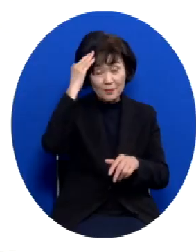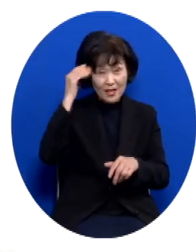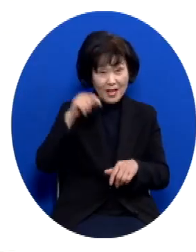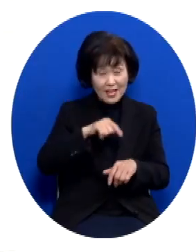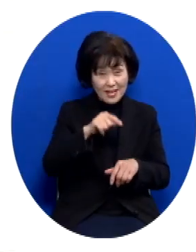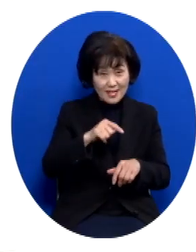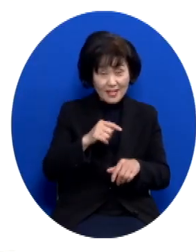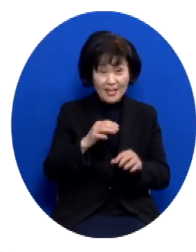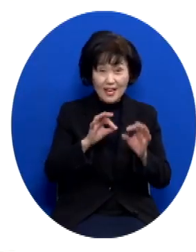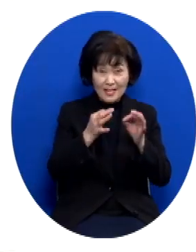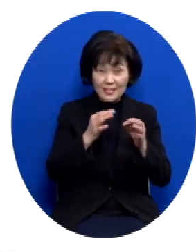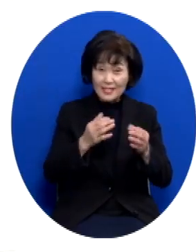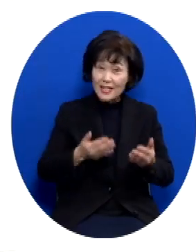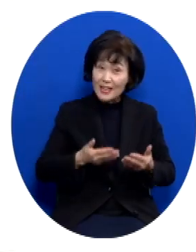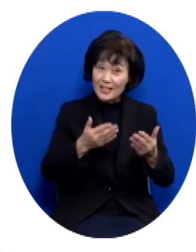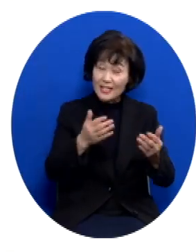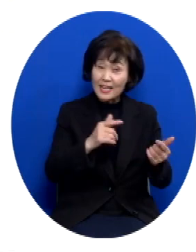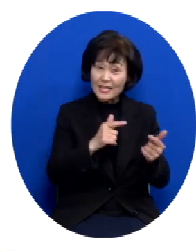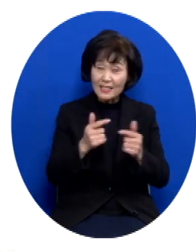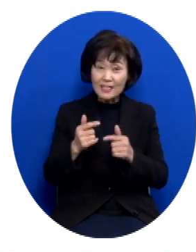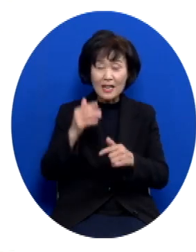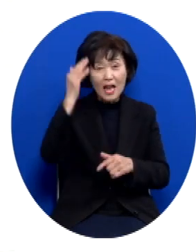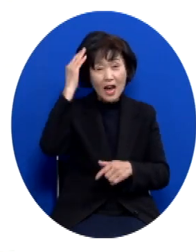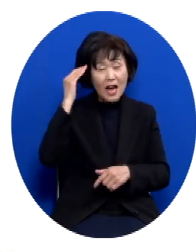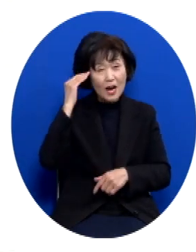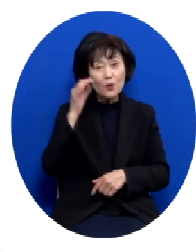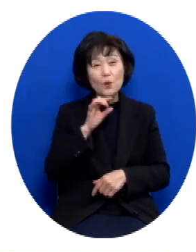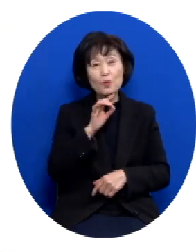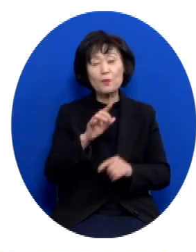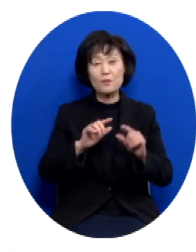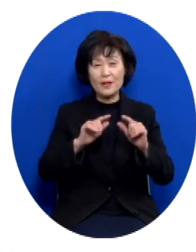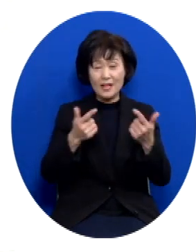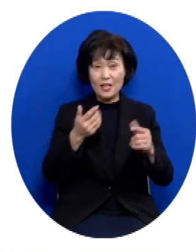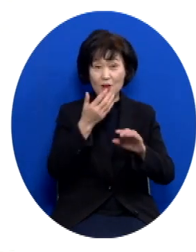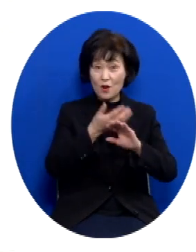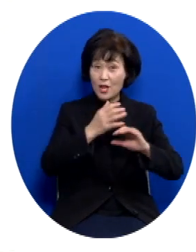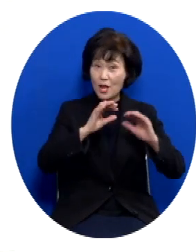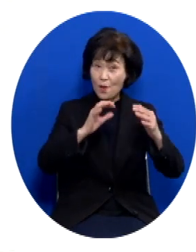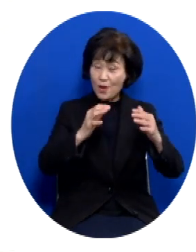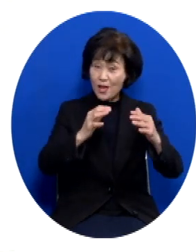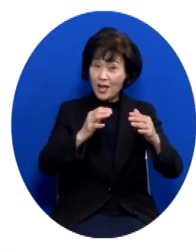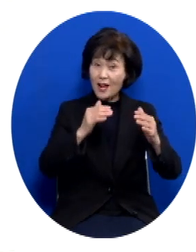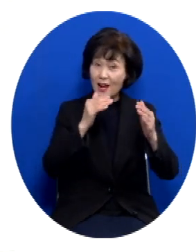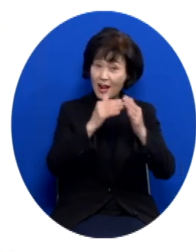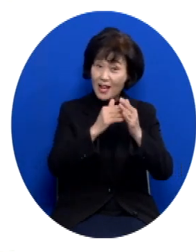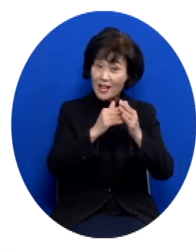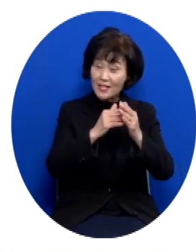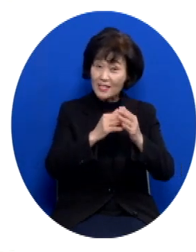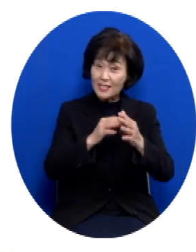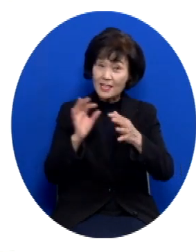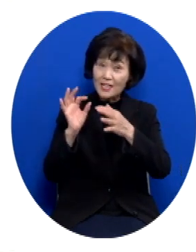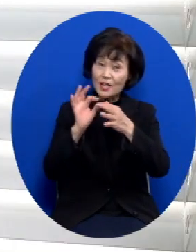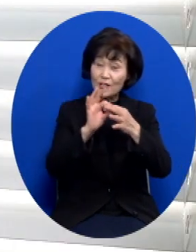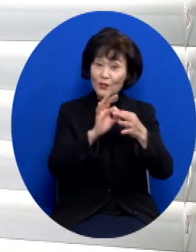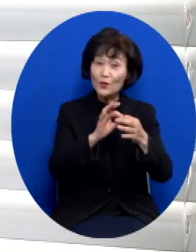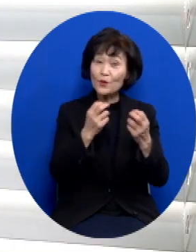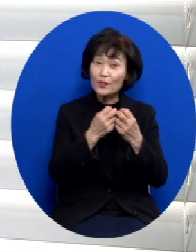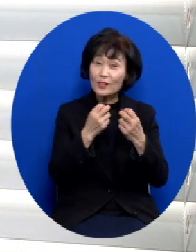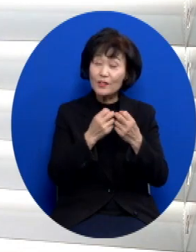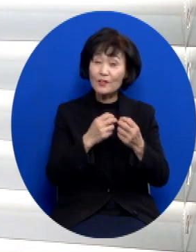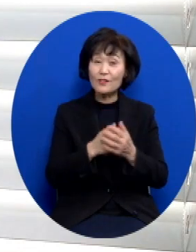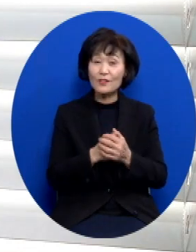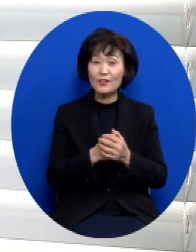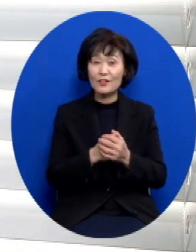연탄은행 사역이 국내를 넘어서 이제 해외도 진출한 걸로 알고 있습니다. 그렇죠. 어떻게 지금 진행되고 있을까요?